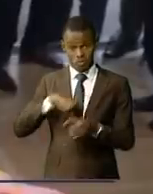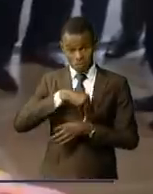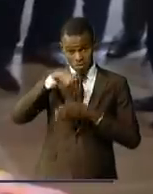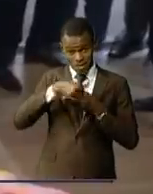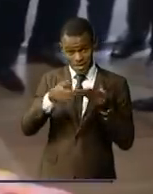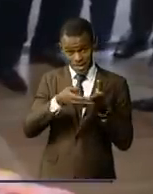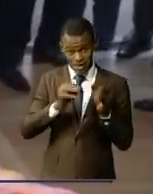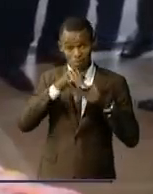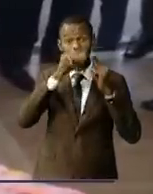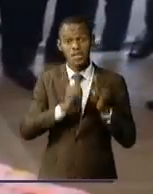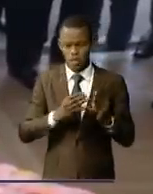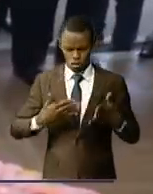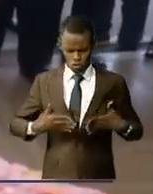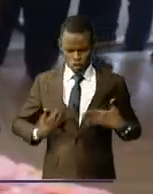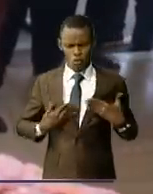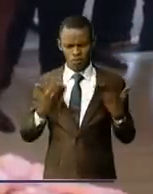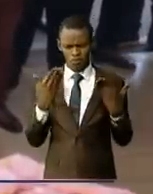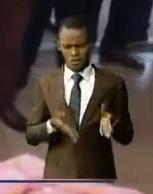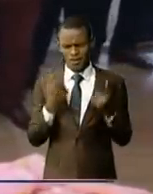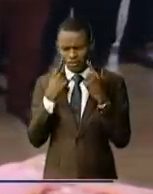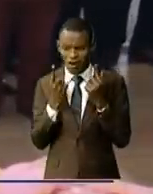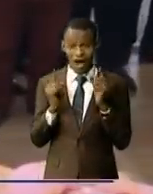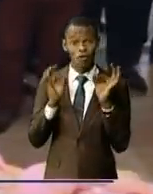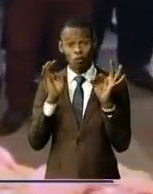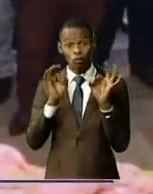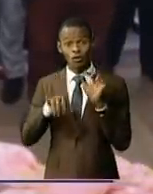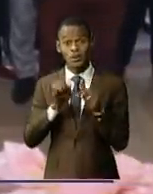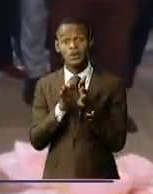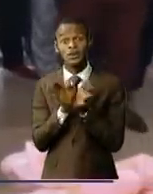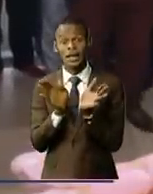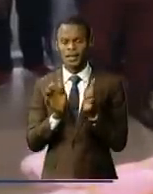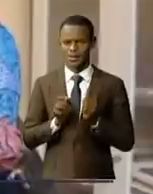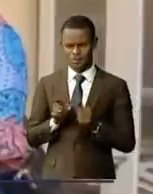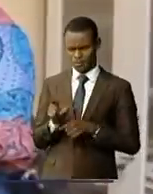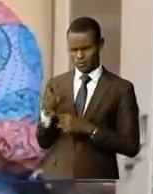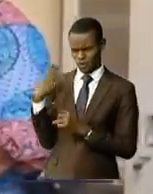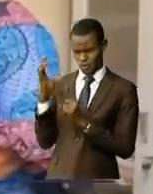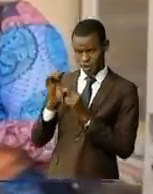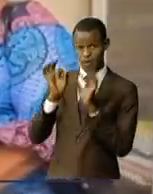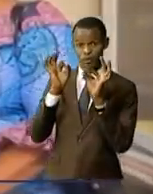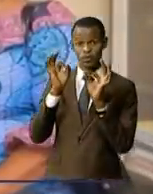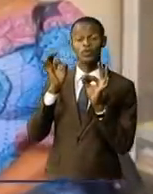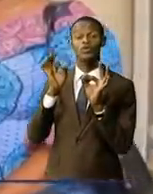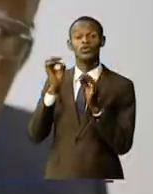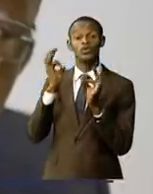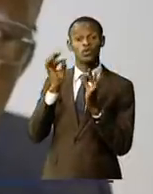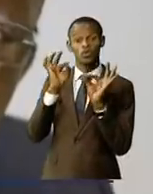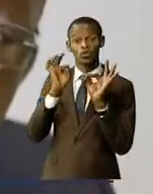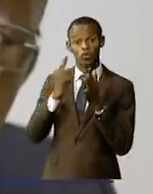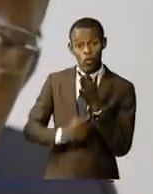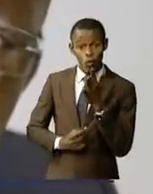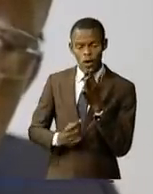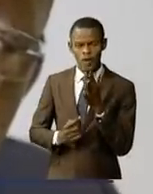chaleureusement le nouveau patron de l'administration. Il aura donc pour mission spécifique de redynamiser ces secteurs, vœu exprimé par